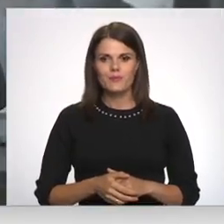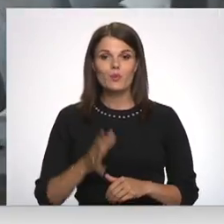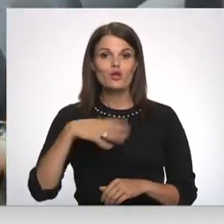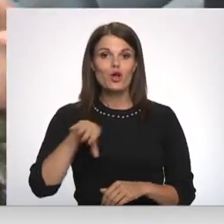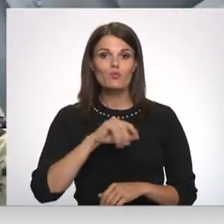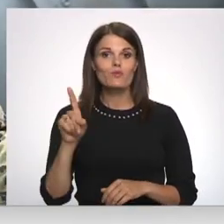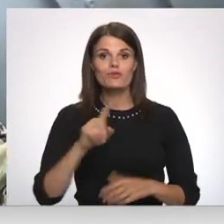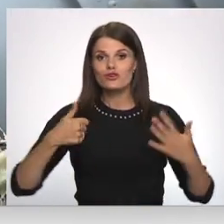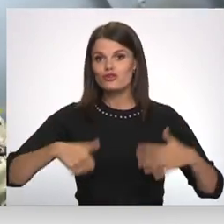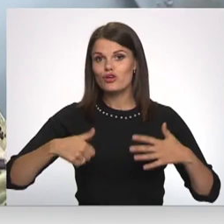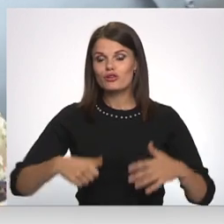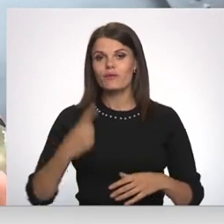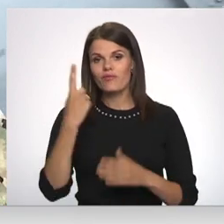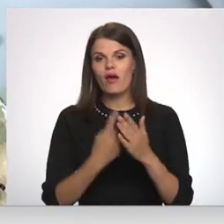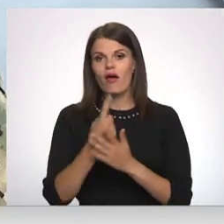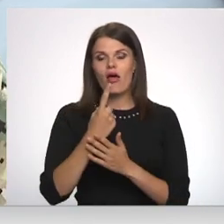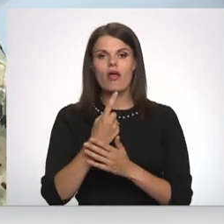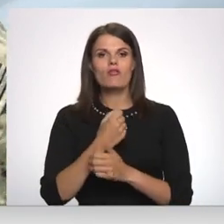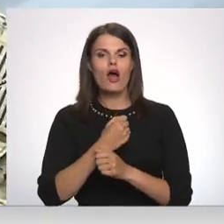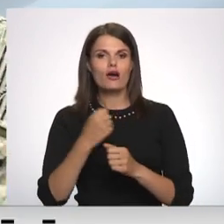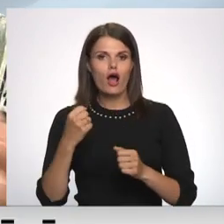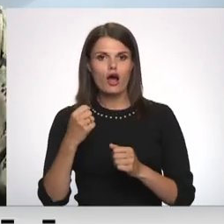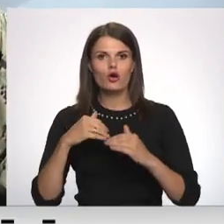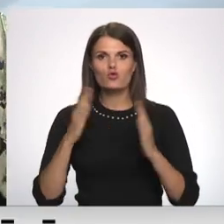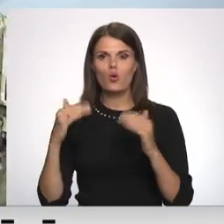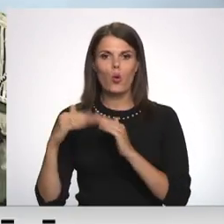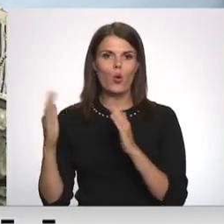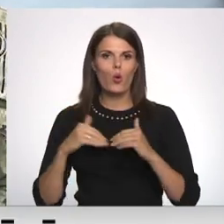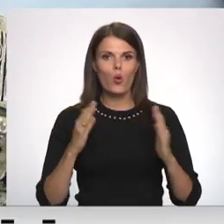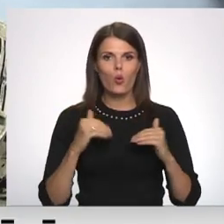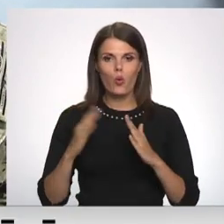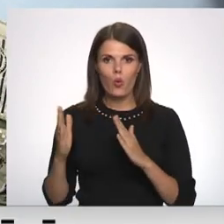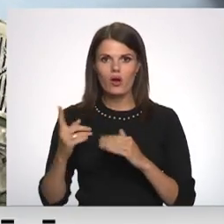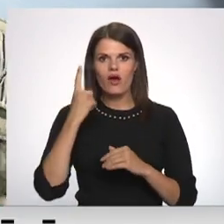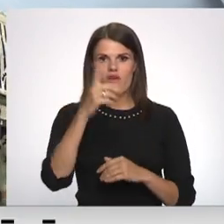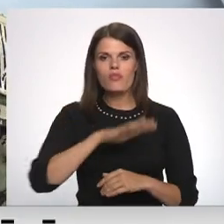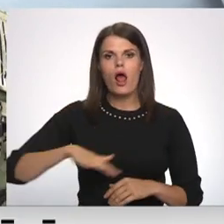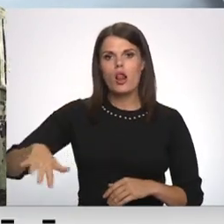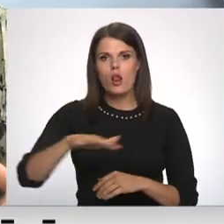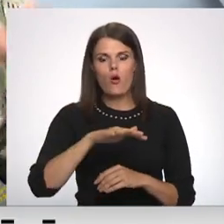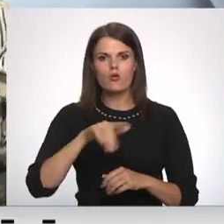Mums ir 61 raķešu lūka vienā raķešu palaišanas laukumā. Tas tika dizainēts